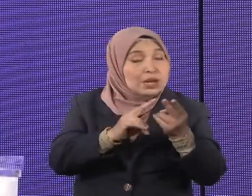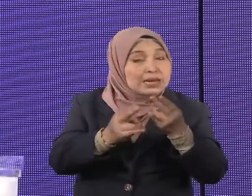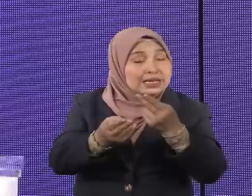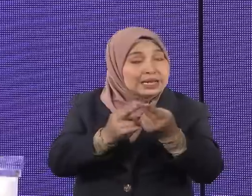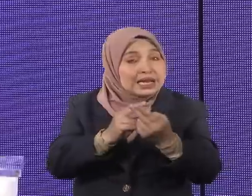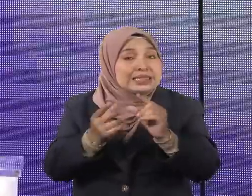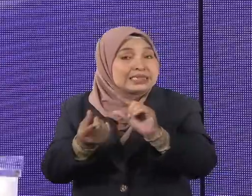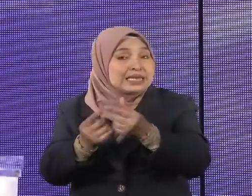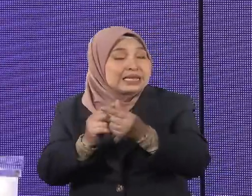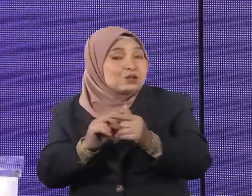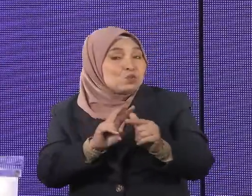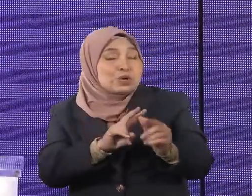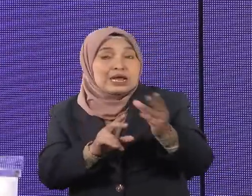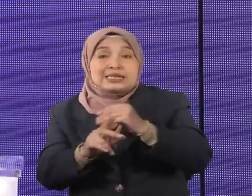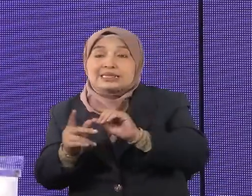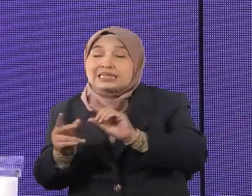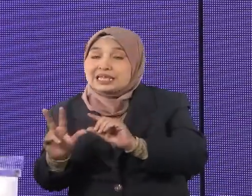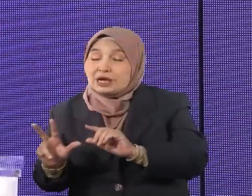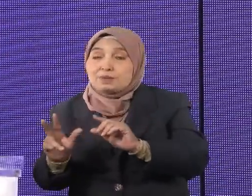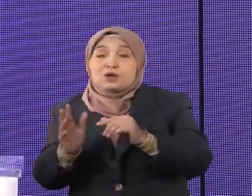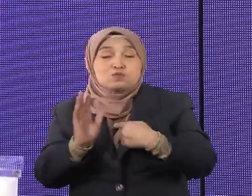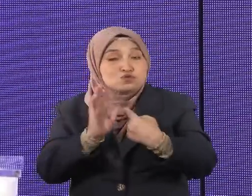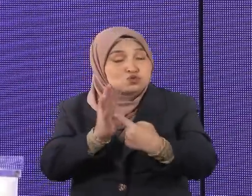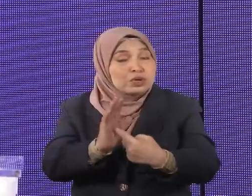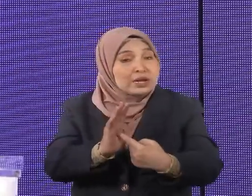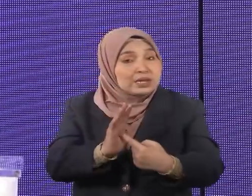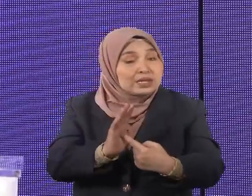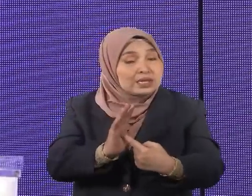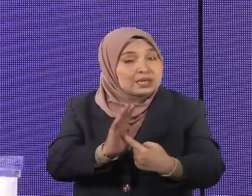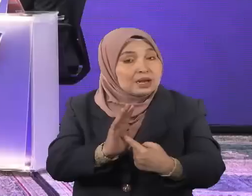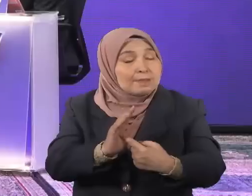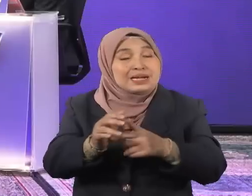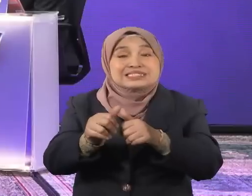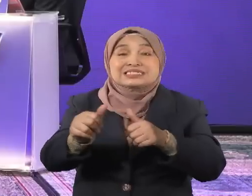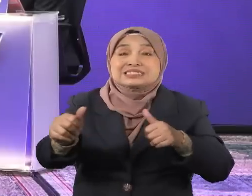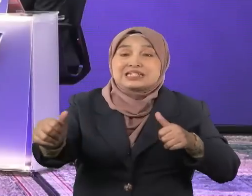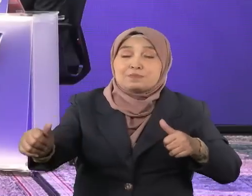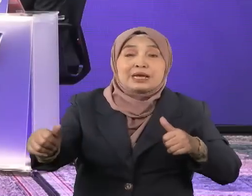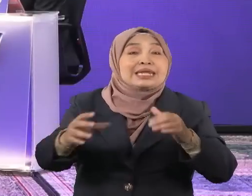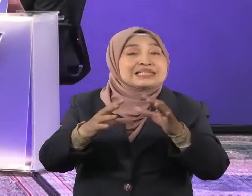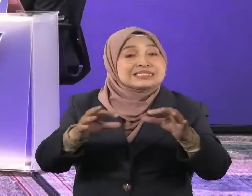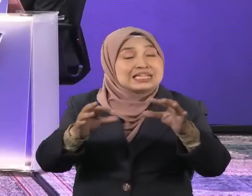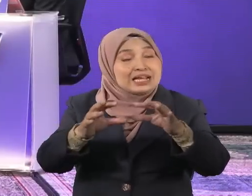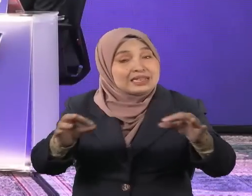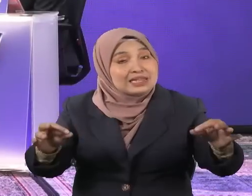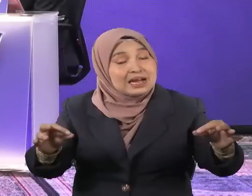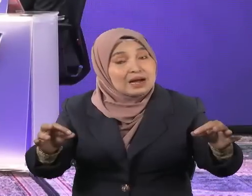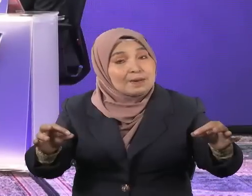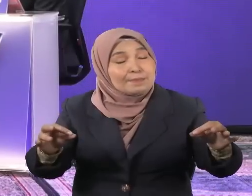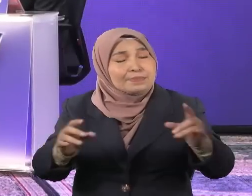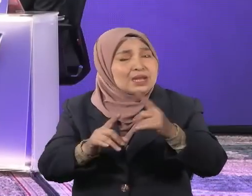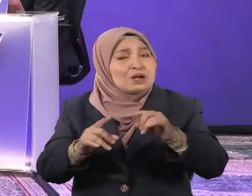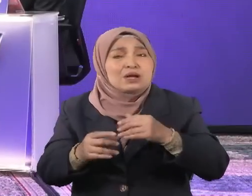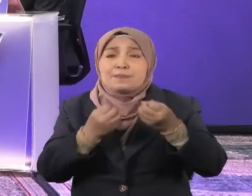ganti kedua kepada ketiga itu menunjukkan tabi'id, menjauhkan. Nak ceritanya, adakah aku